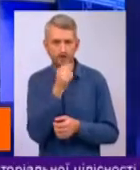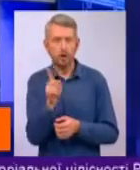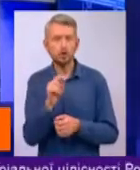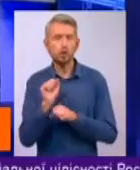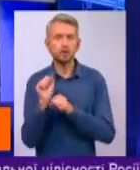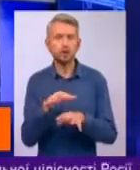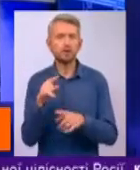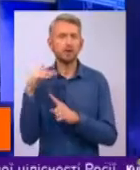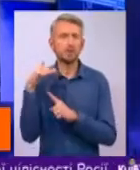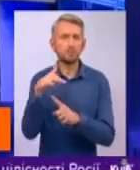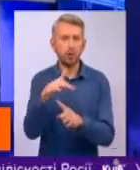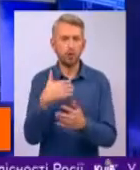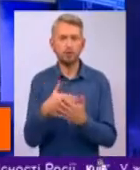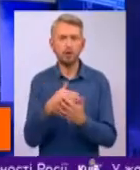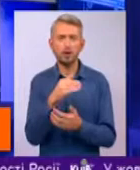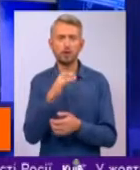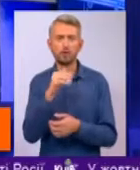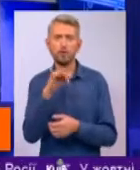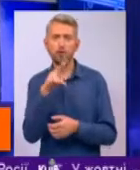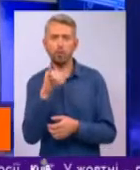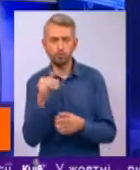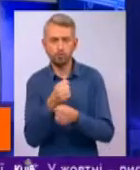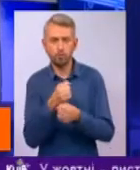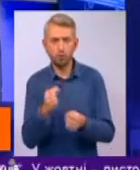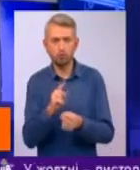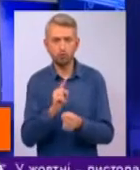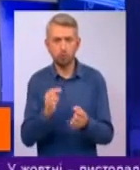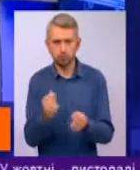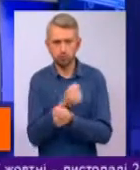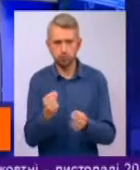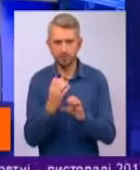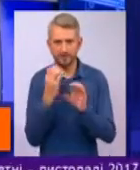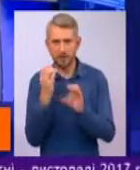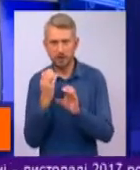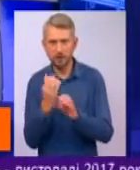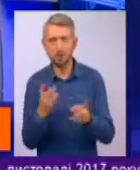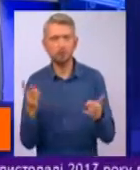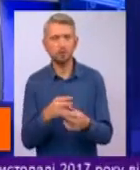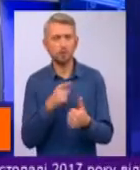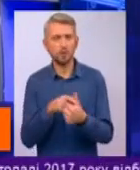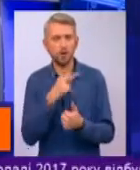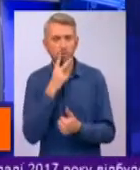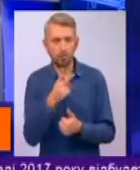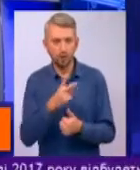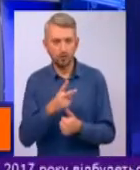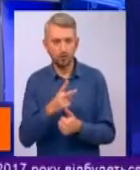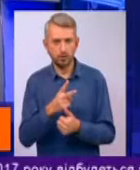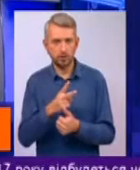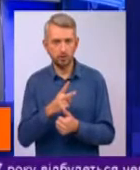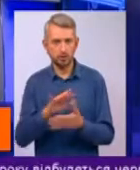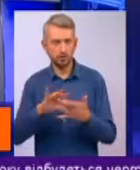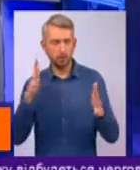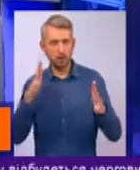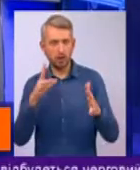з безпілотника, наприклад, фосфорну бомбу, і щоб затонували від цього снаряди, потрібно, побачити спалах цієї фосфорної